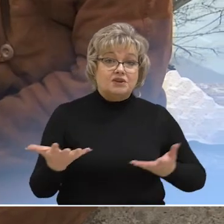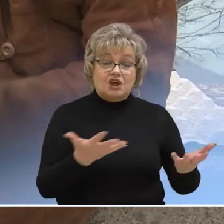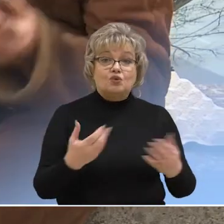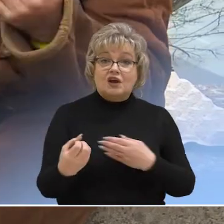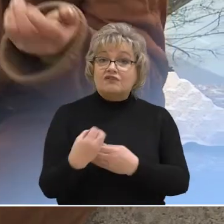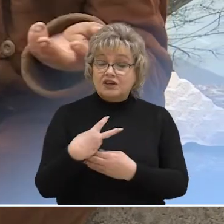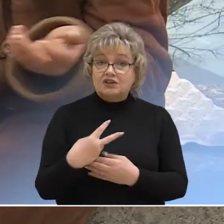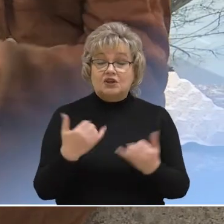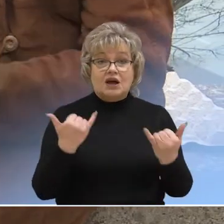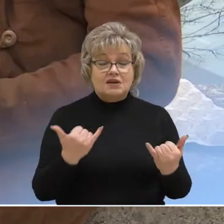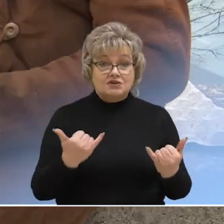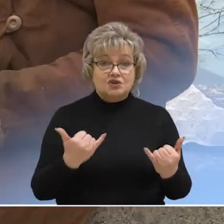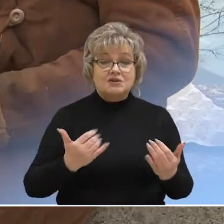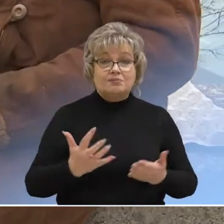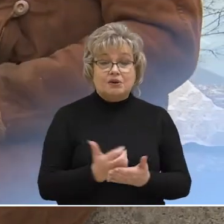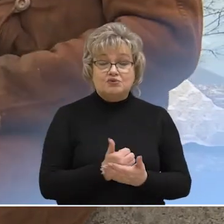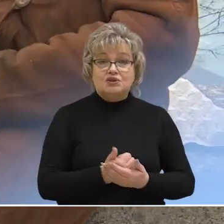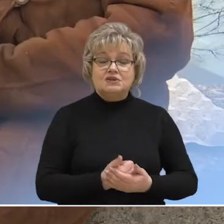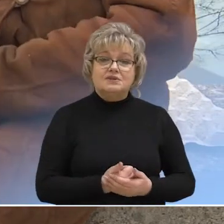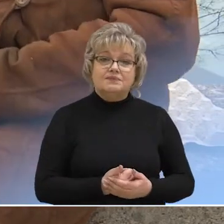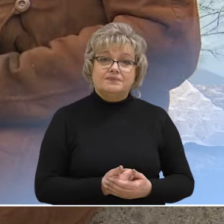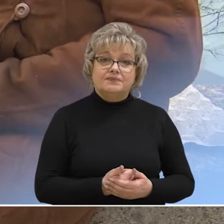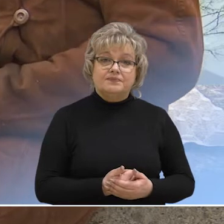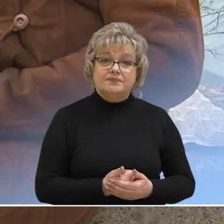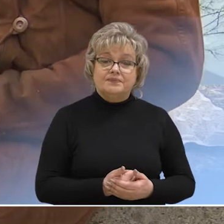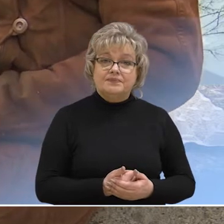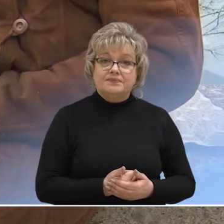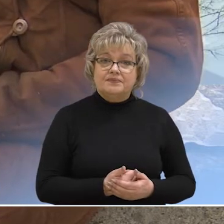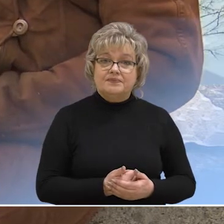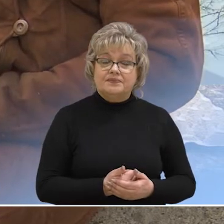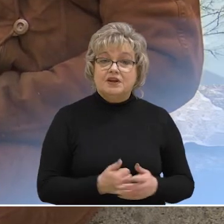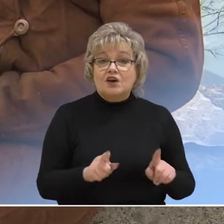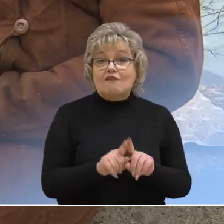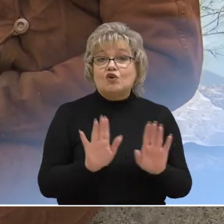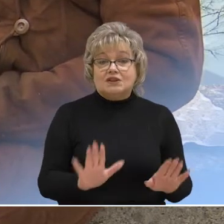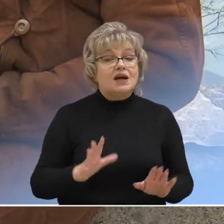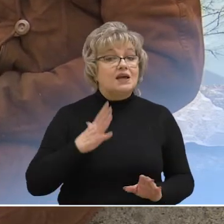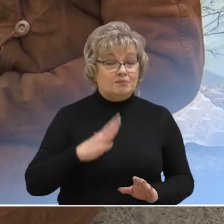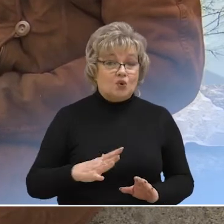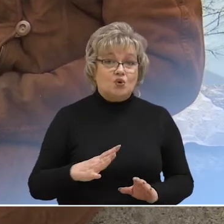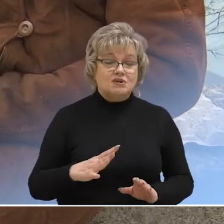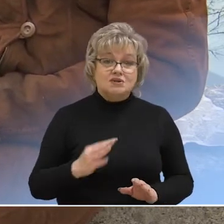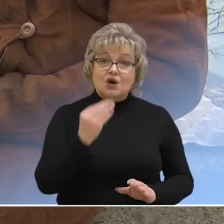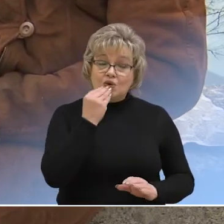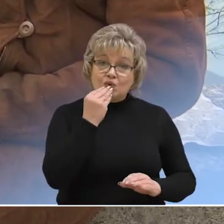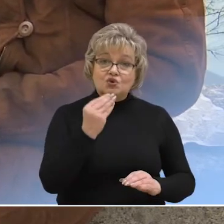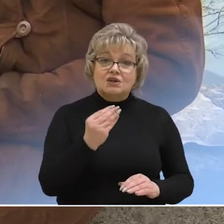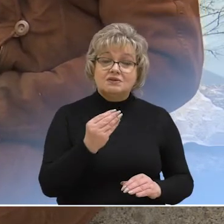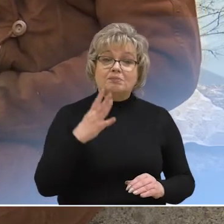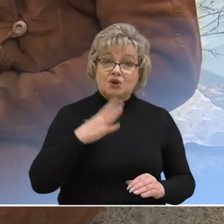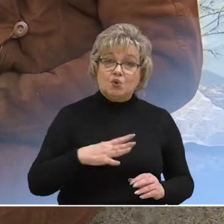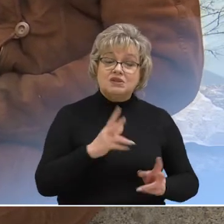выгнала, а сейчас приходится на улице жить. Вот так вот, и приходится кушать, приходится